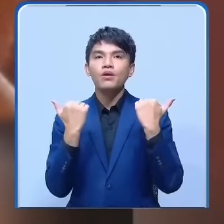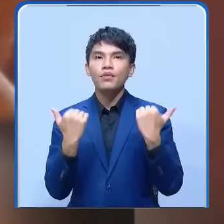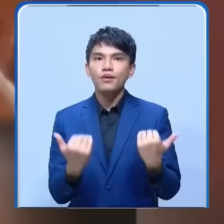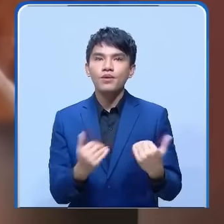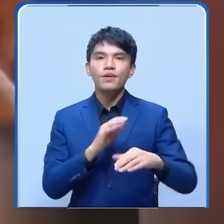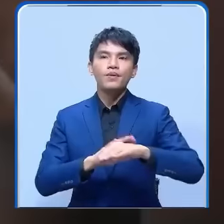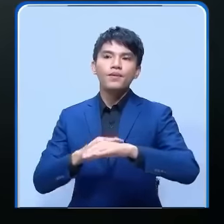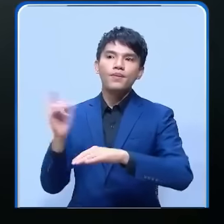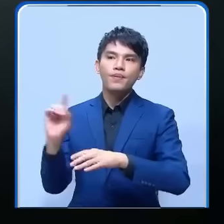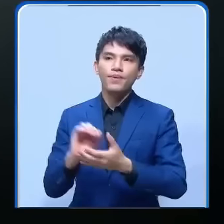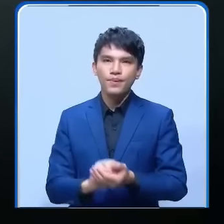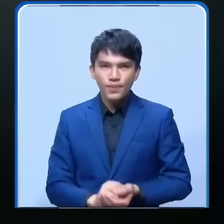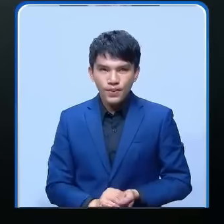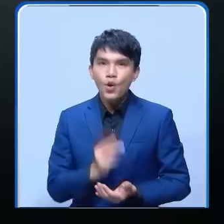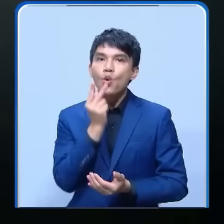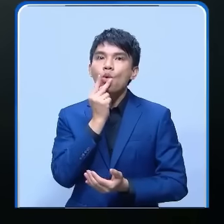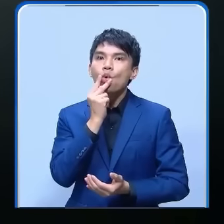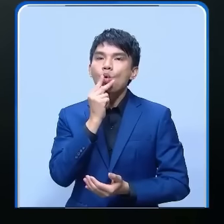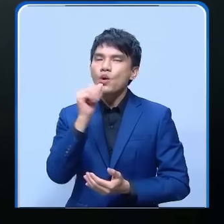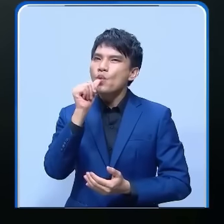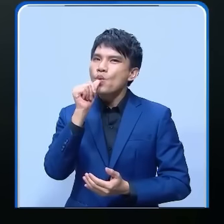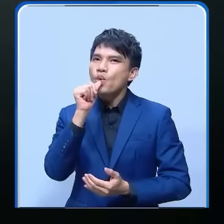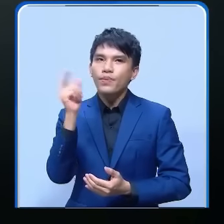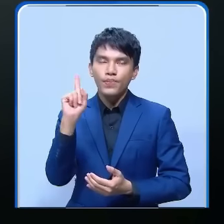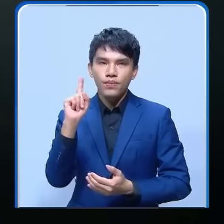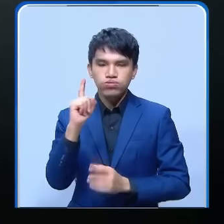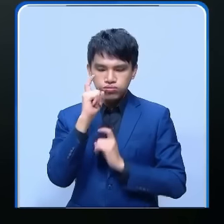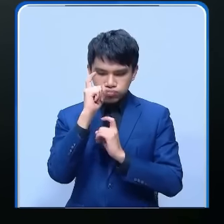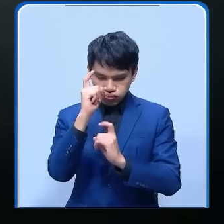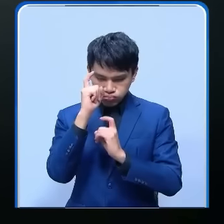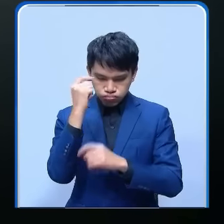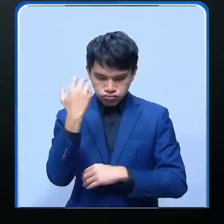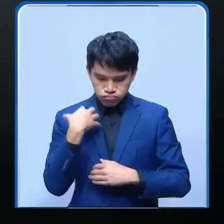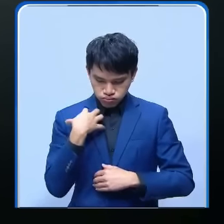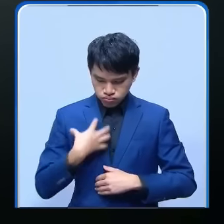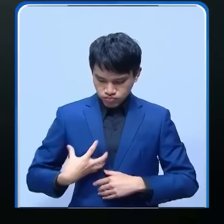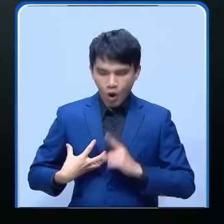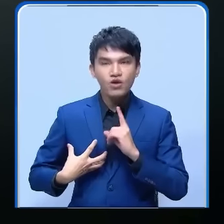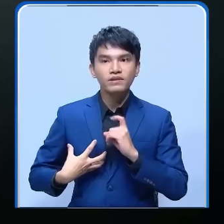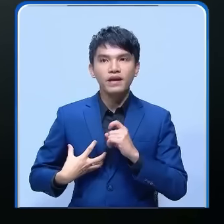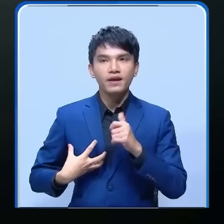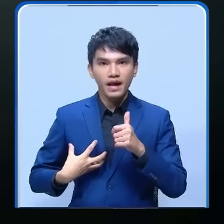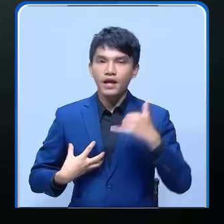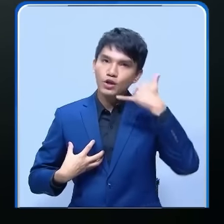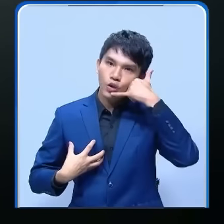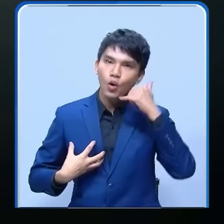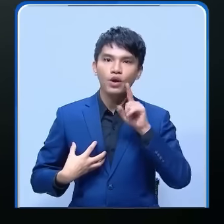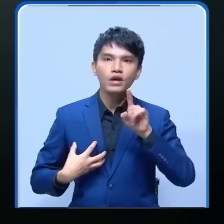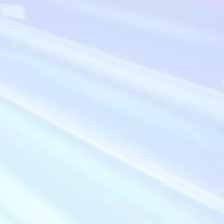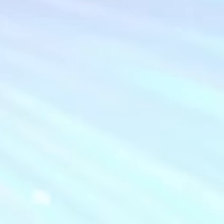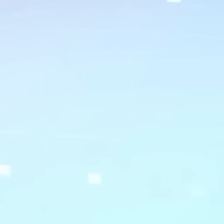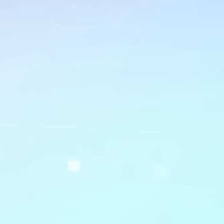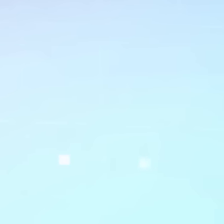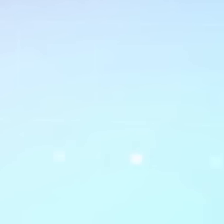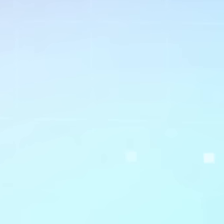ตือนกันนะไอน้ำของบุหรี่ไฟฟ้ามีสารพิษเข้าลึกทำลายปอดเลิกบุหรี่โทรฟรี1600นะคะ